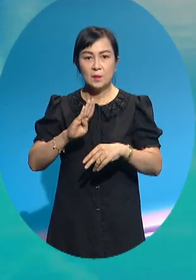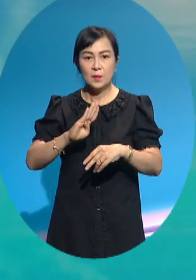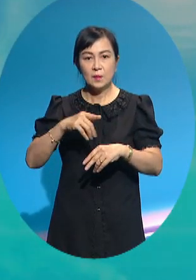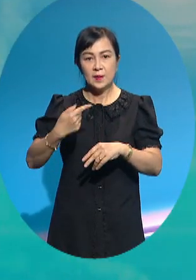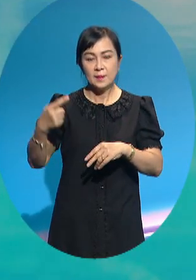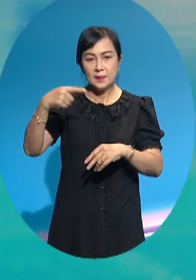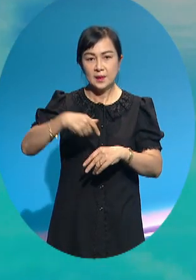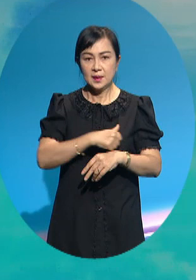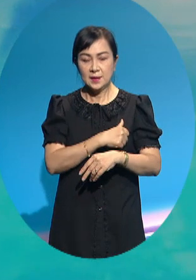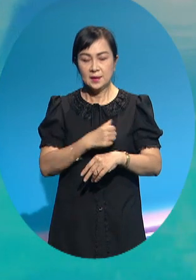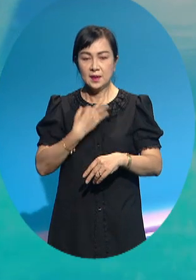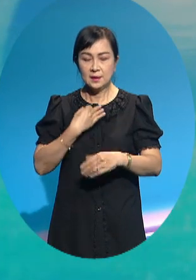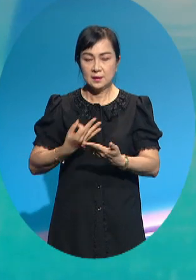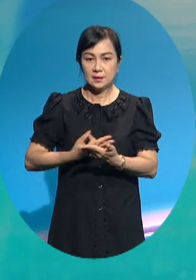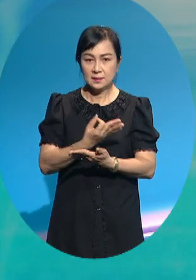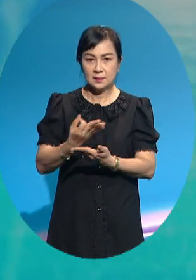đến với công chúng yêu hội họa.